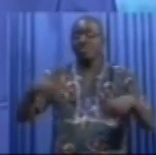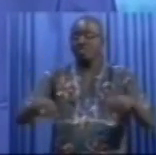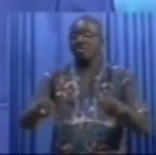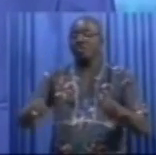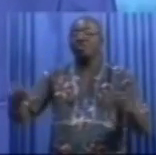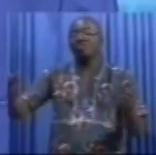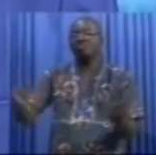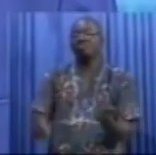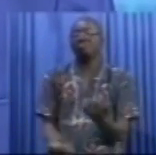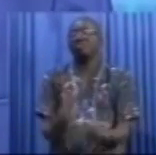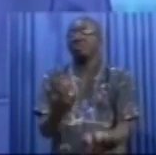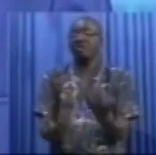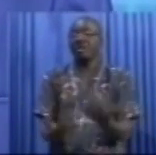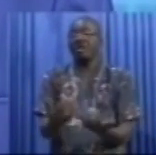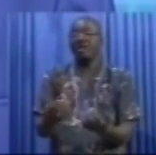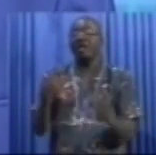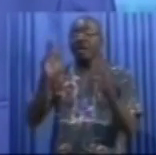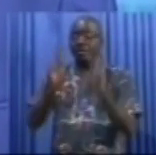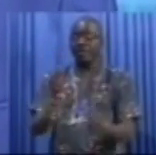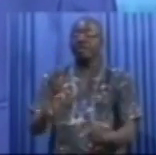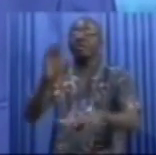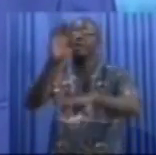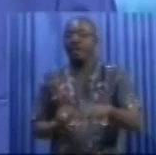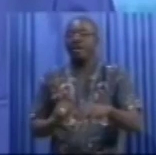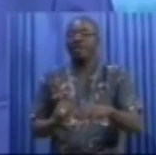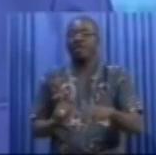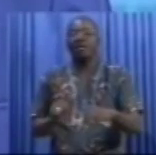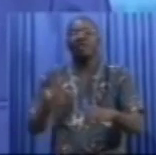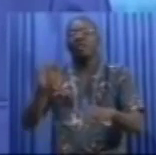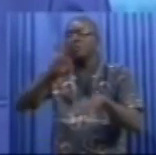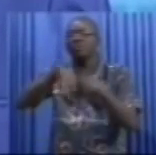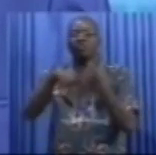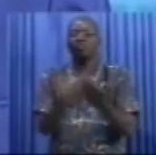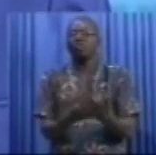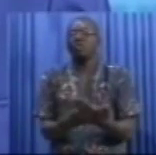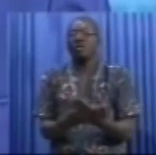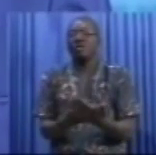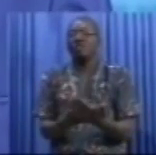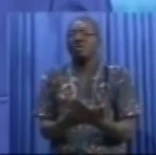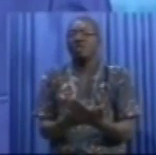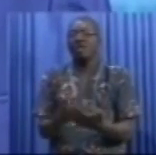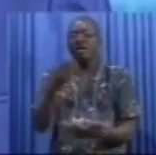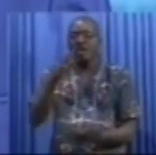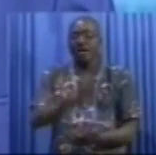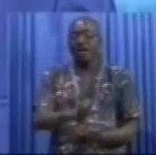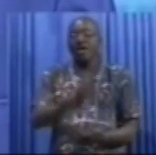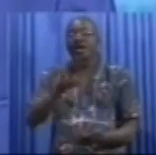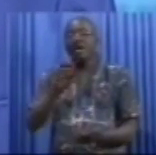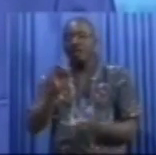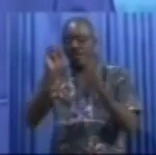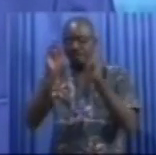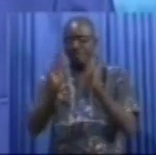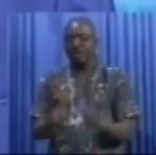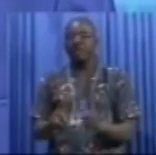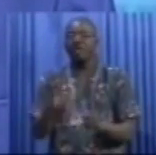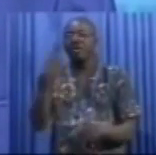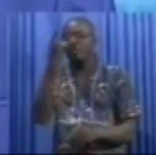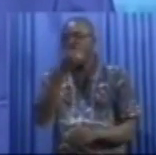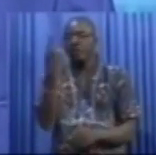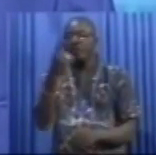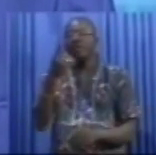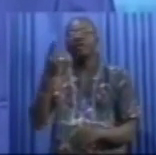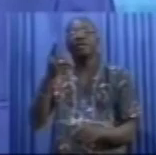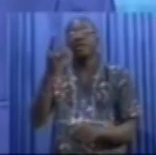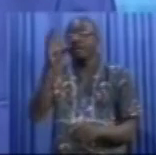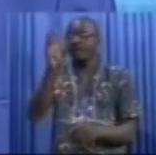que nous avons pu interpeller, nous avons interpellé au moins 40 personnes, dont 6